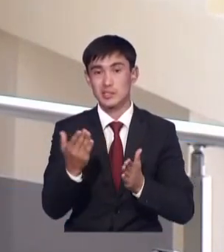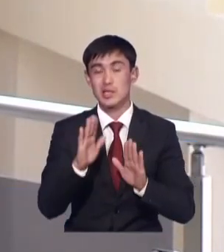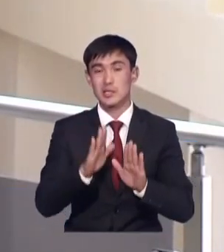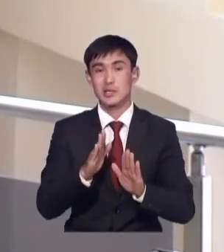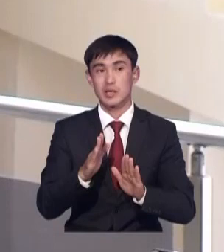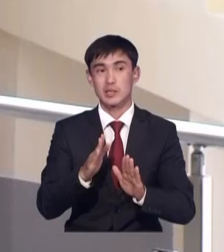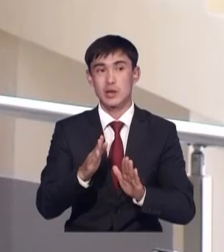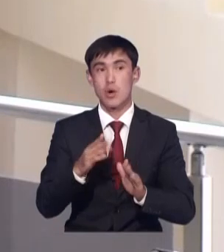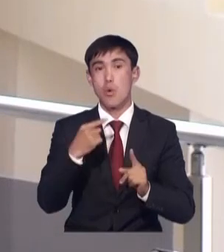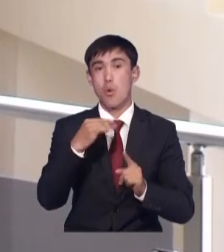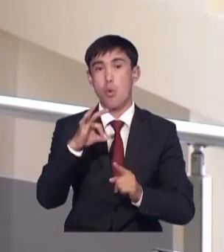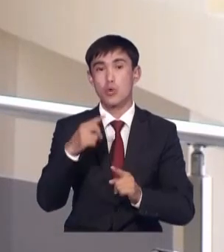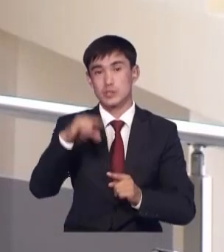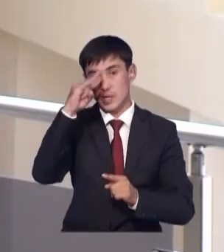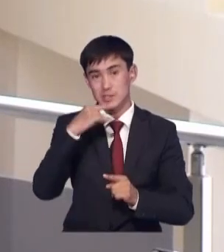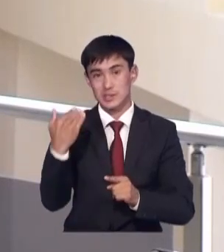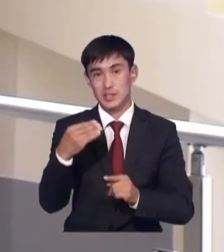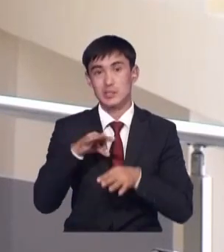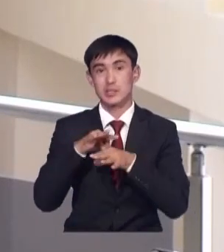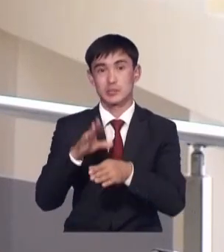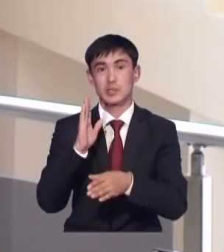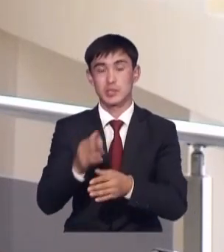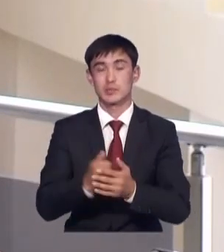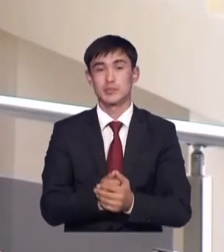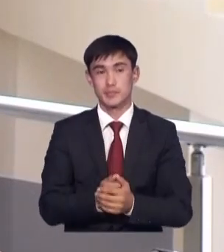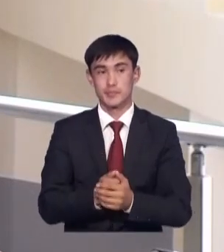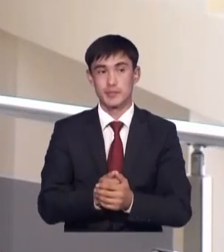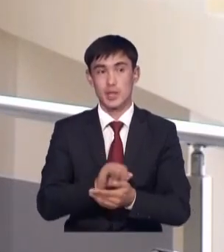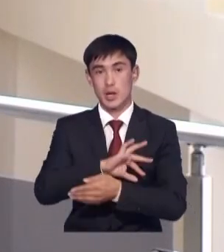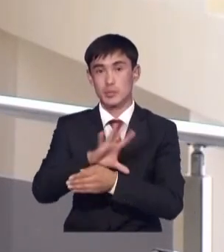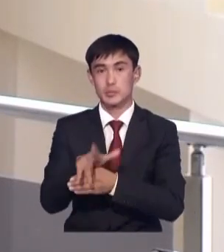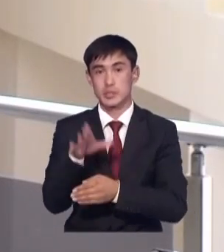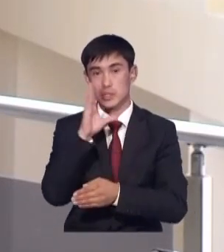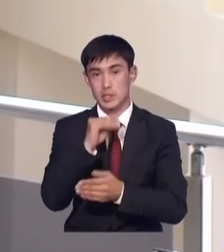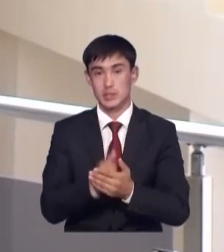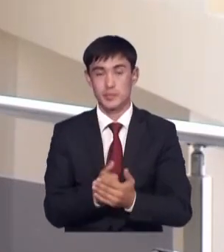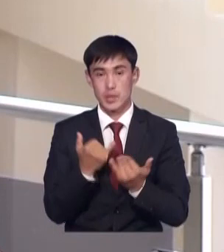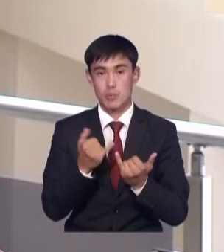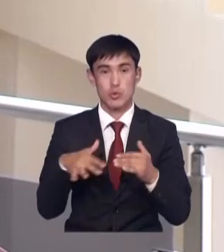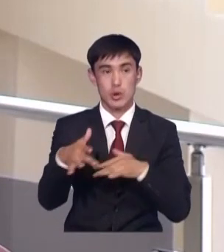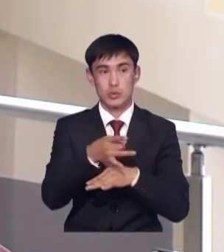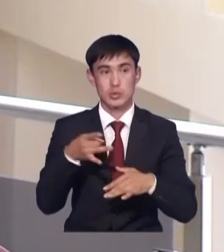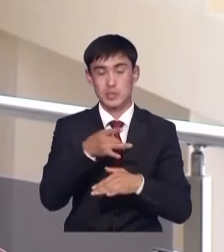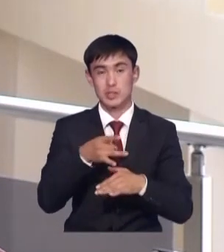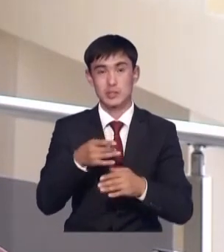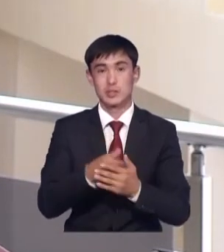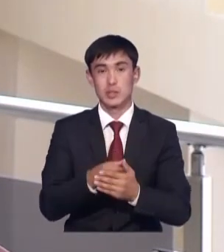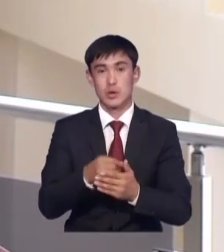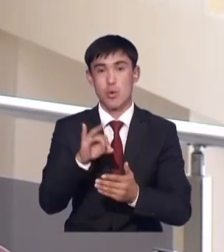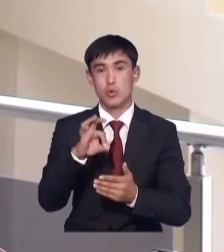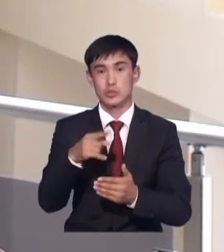қана оңтүстік Қазақстанға тасымалданып, қамтамасыз етеді бүкіл аудандарды да,